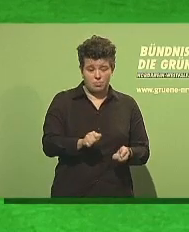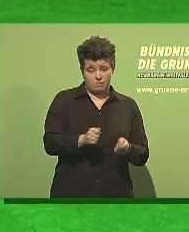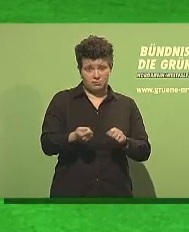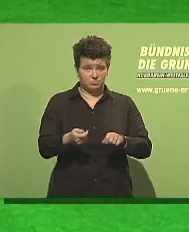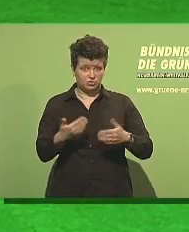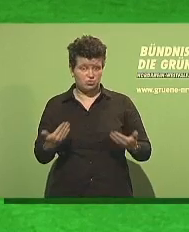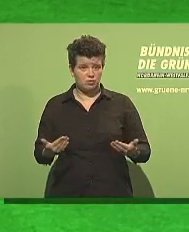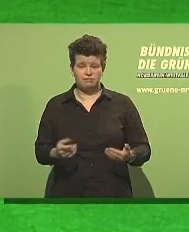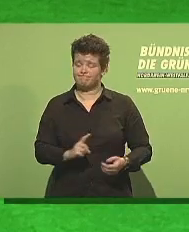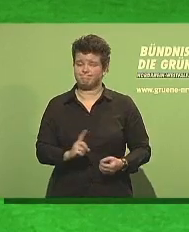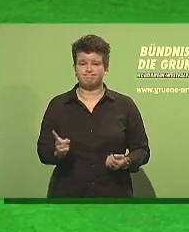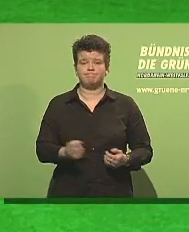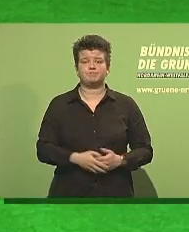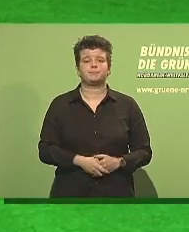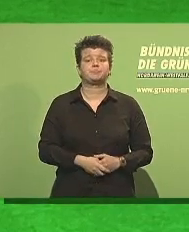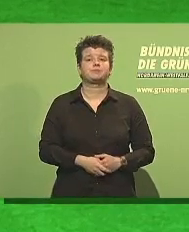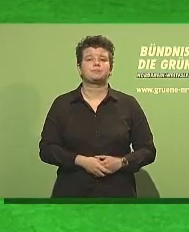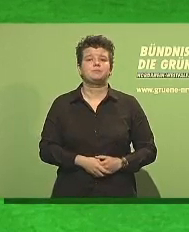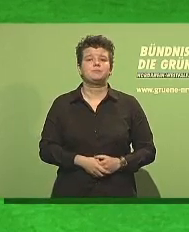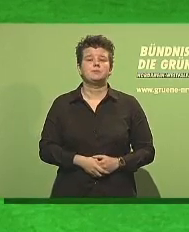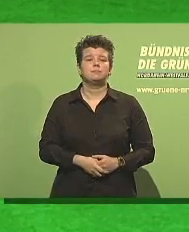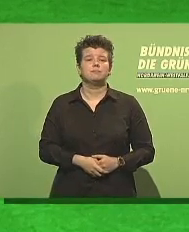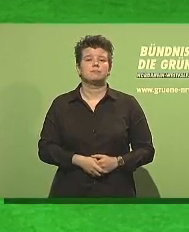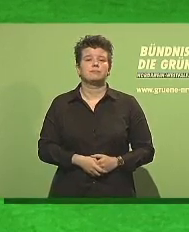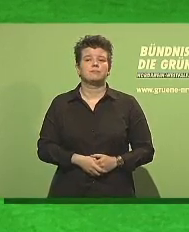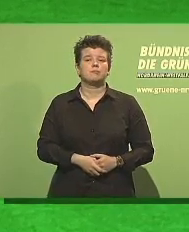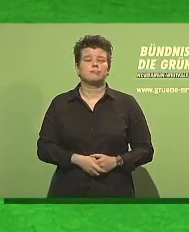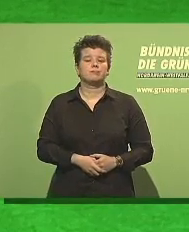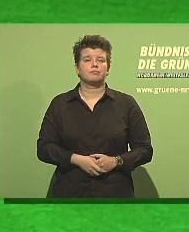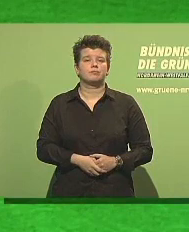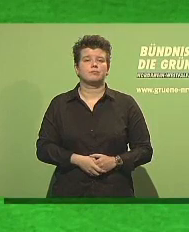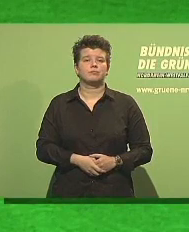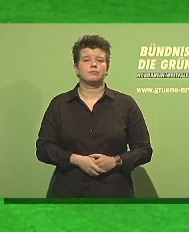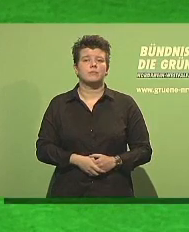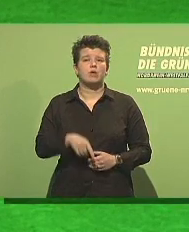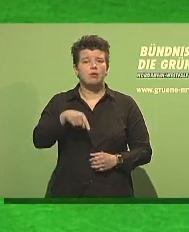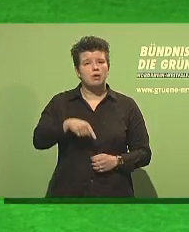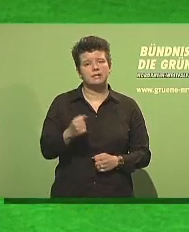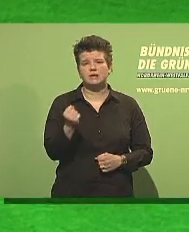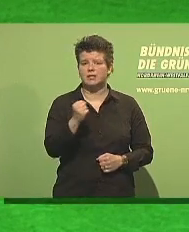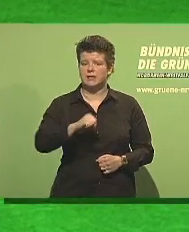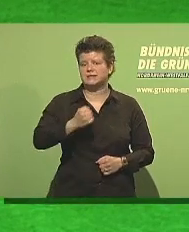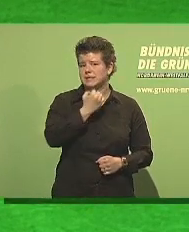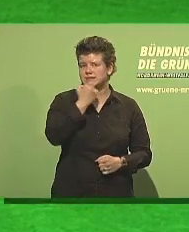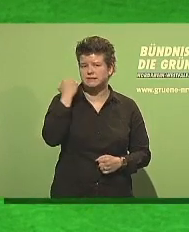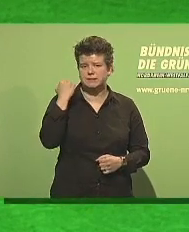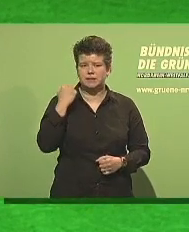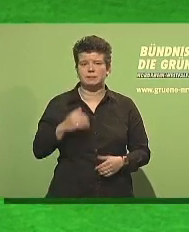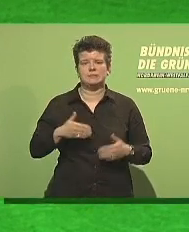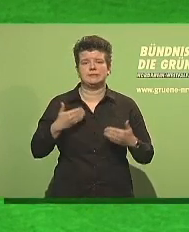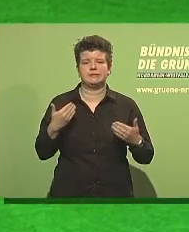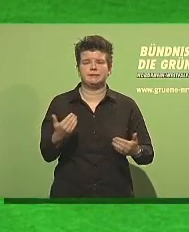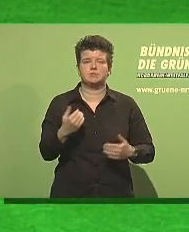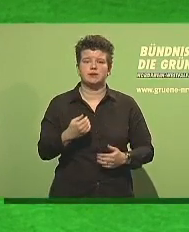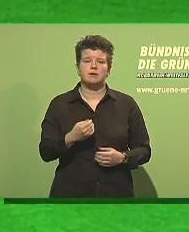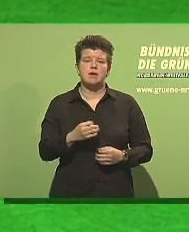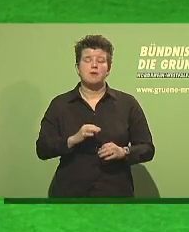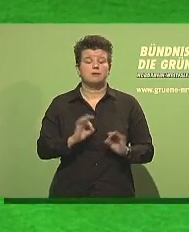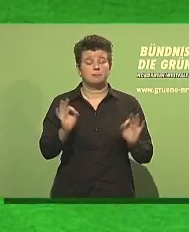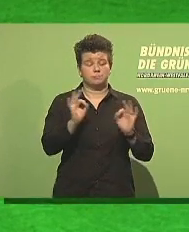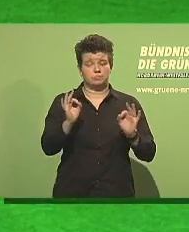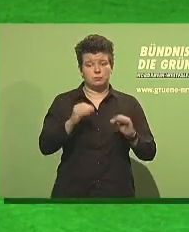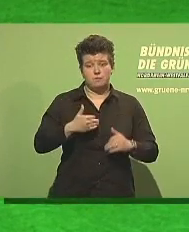unbehelligt von der Öffentlichkeit, rechtsterroristische Strukturen bilden und verfestigen konnten. Die Gefahr von rechts wurde weiterhin